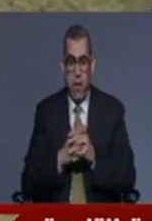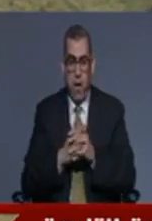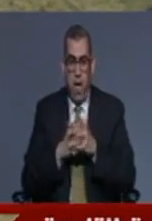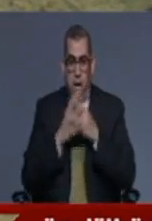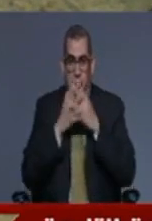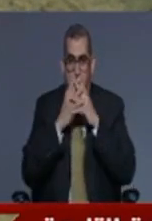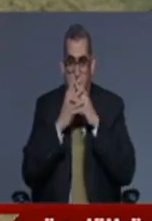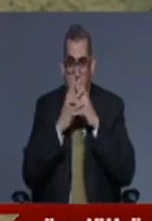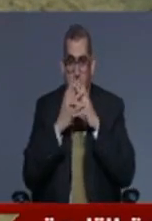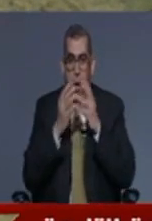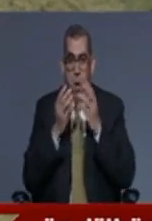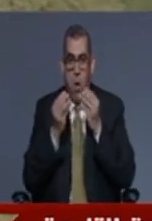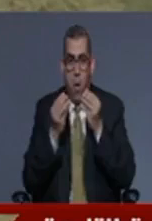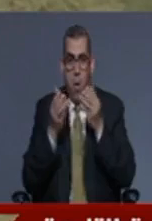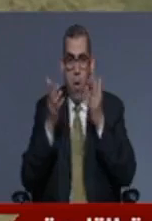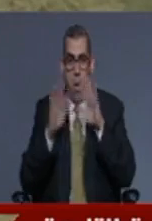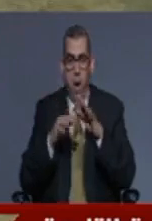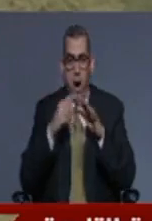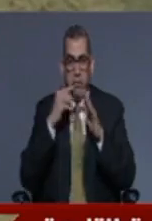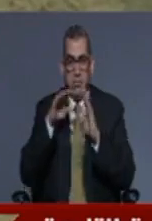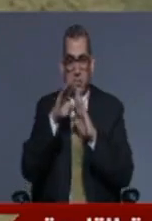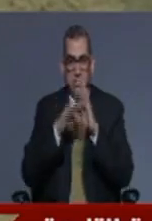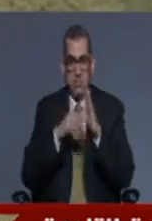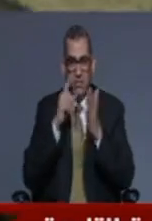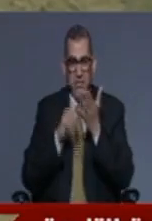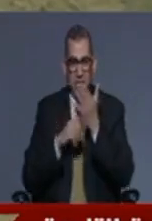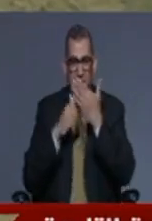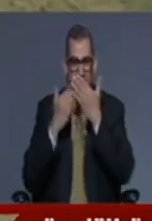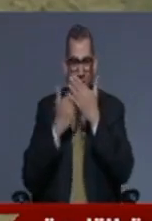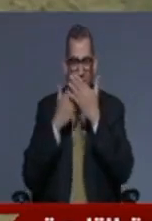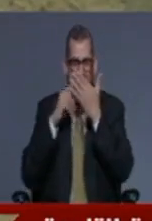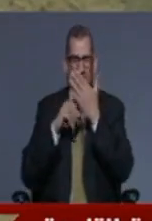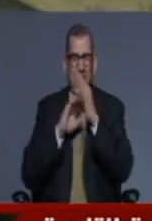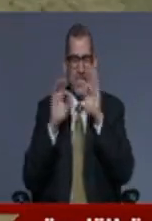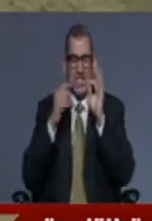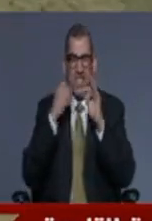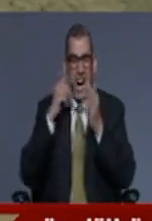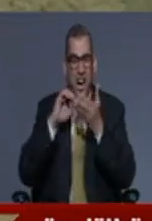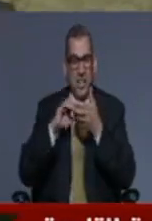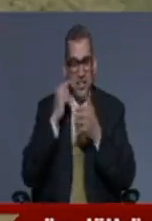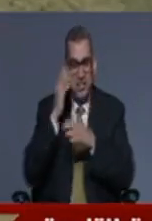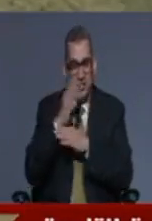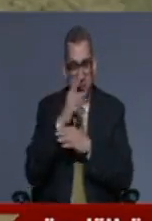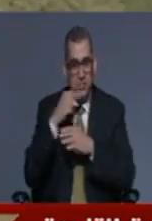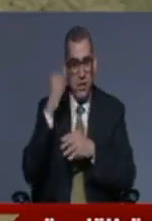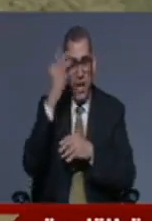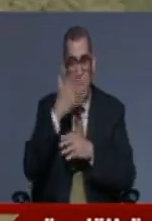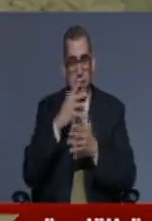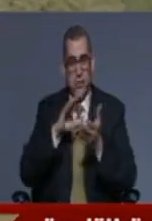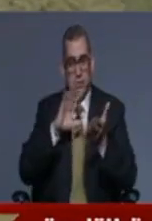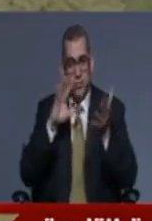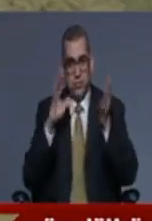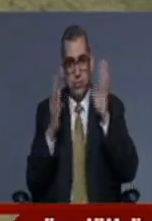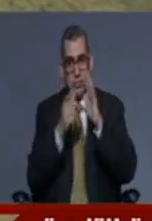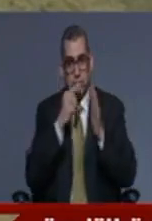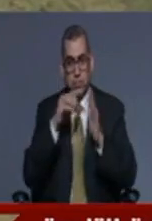لمزيد من القدرات التي يمكنها أن تحقق التحول الأفريقي. ولهذا